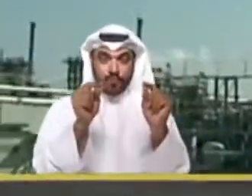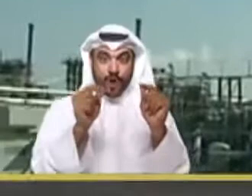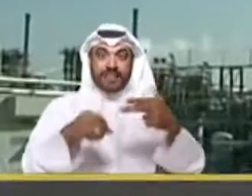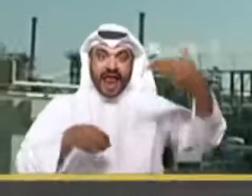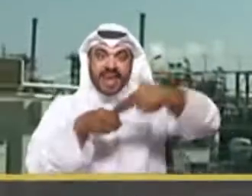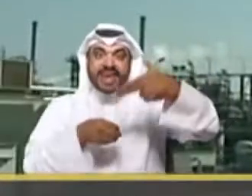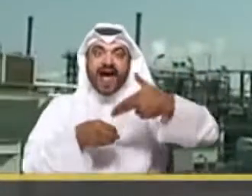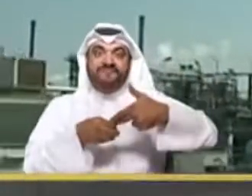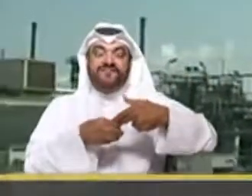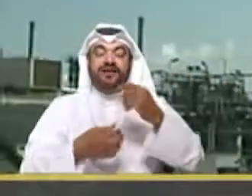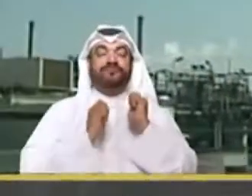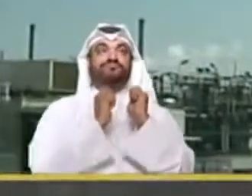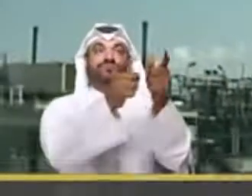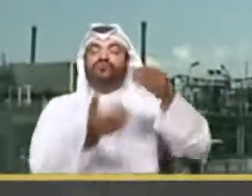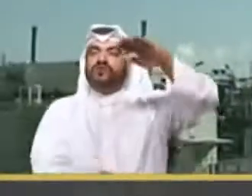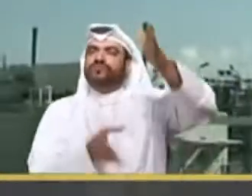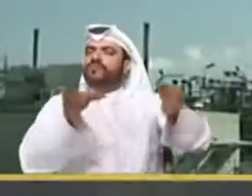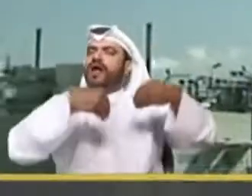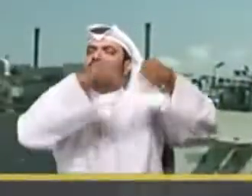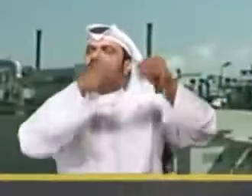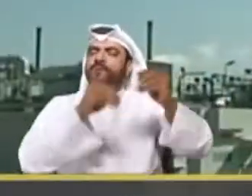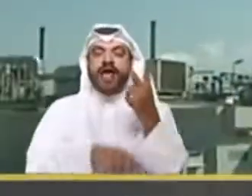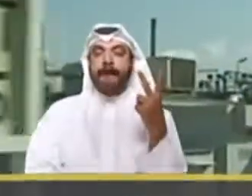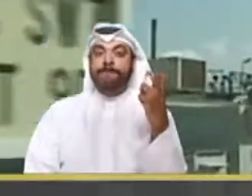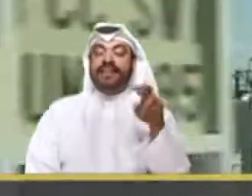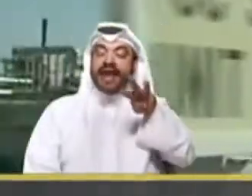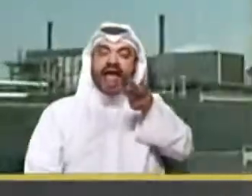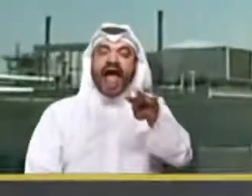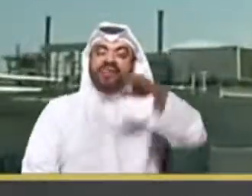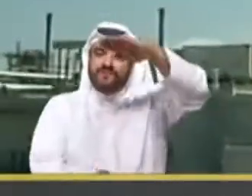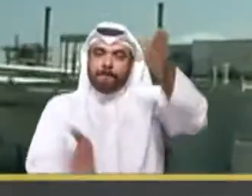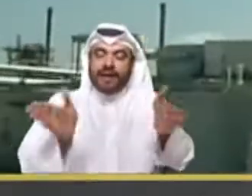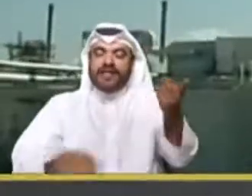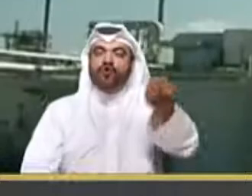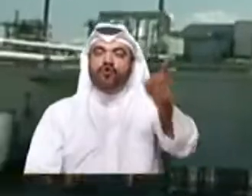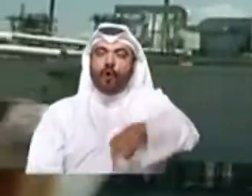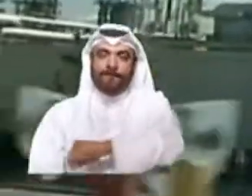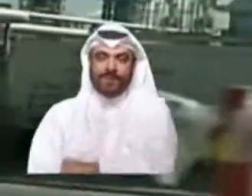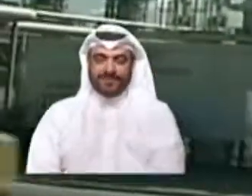الكويتي بطاقة تكريرية تصل إلى 200 ألف برميل يومياً.